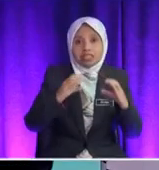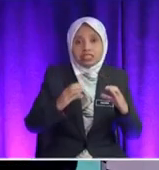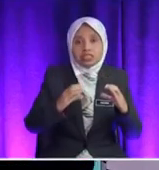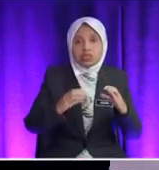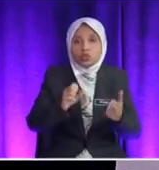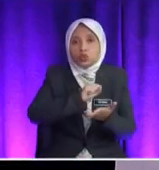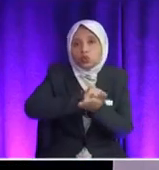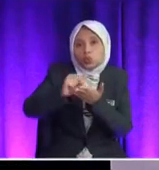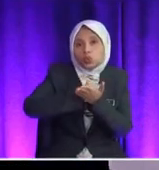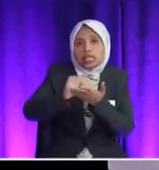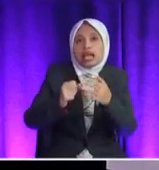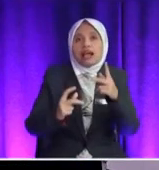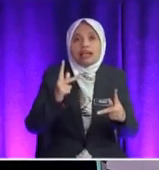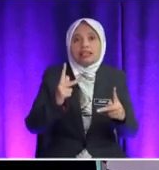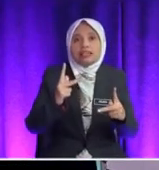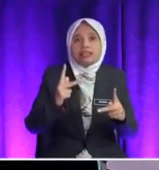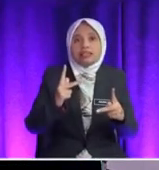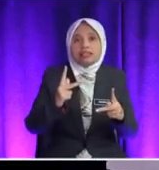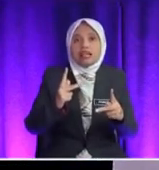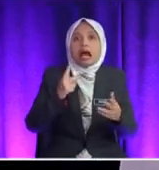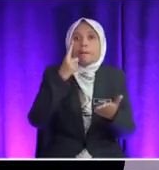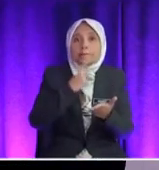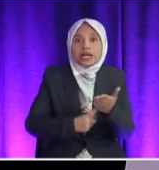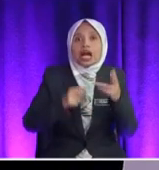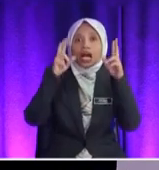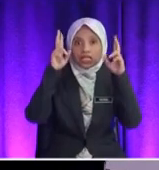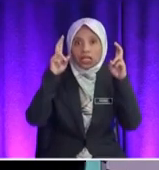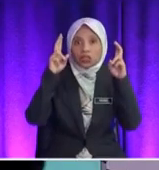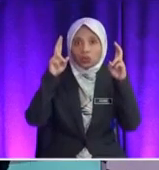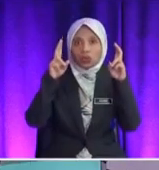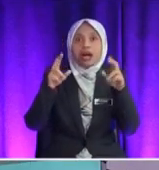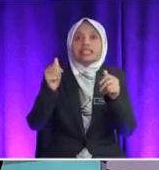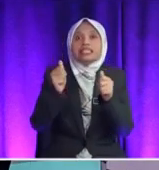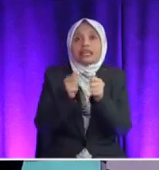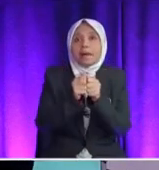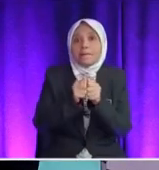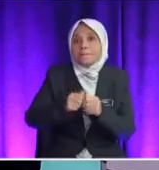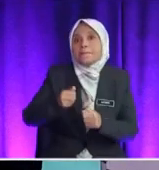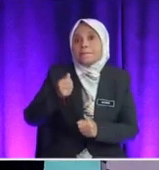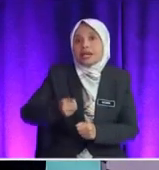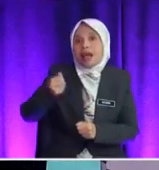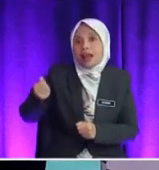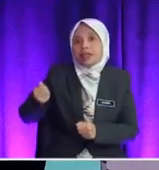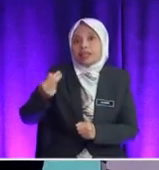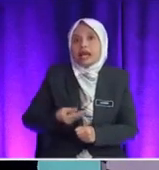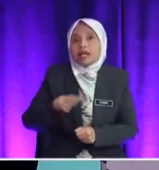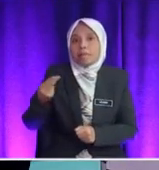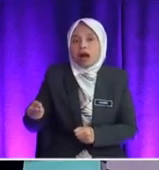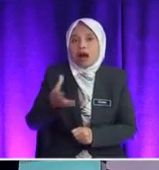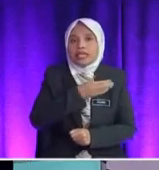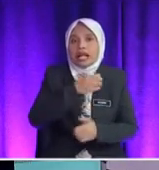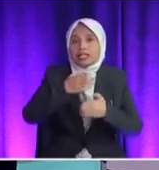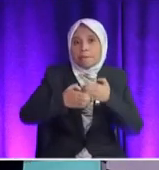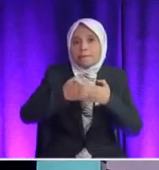kritik heitinga Apakah atau jokita beritanya peralatan bahan dan mesin mencuci kendaraan